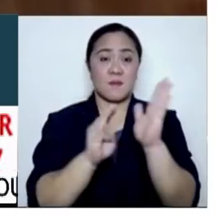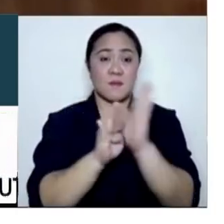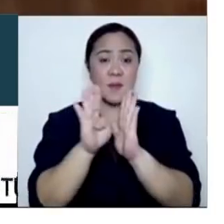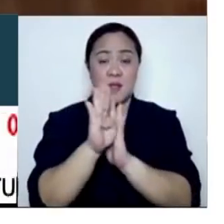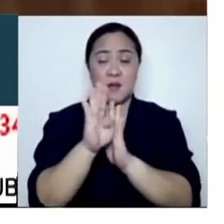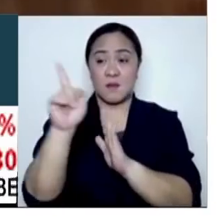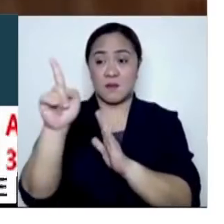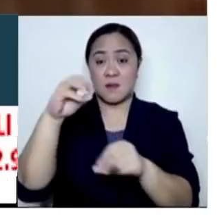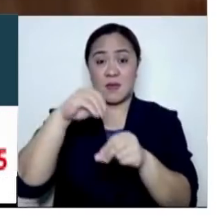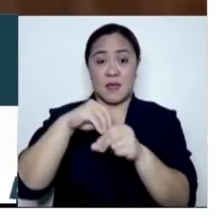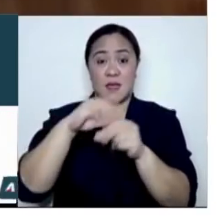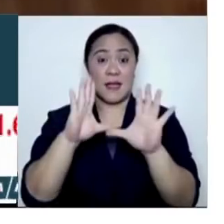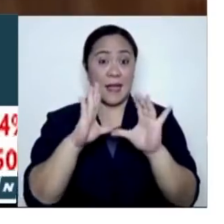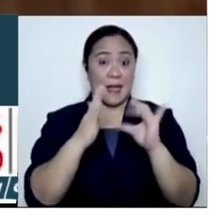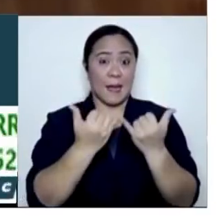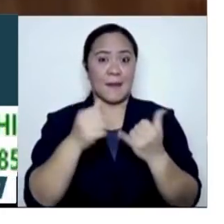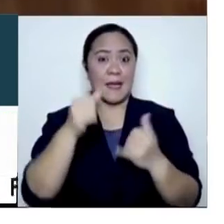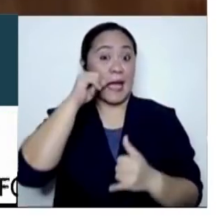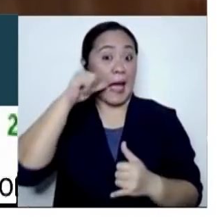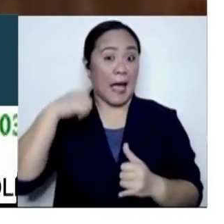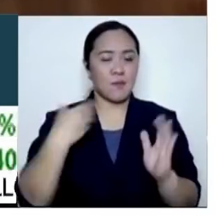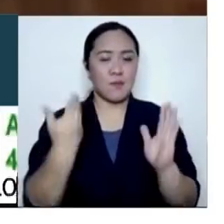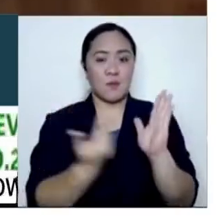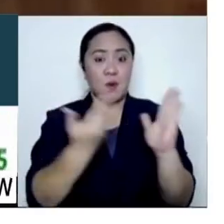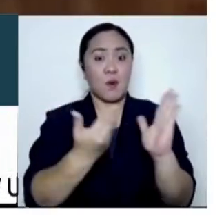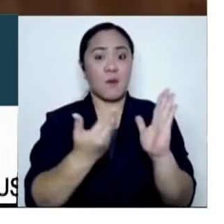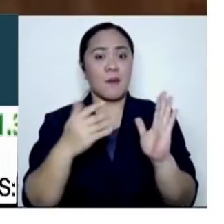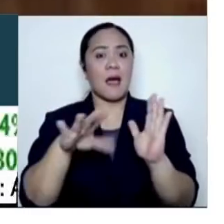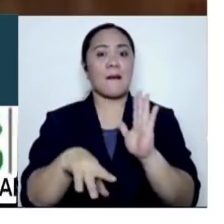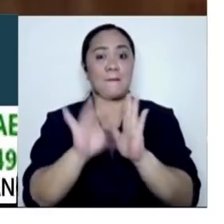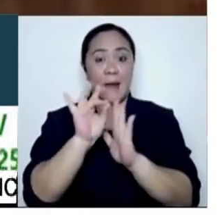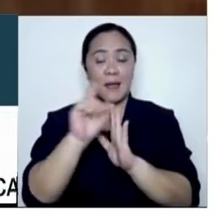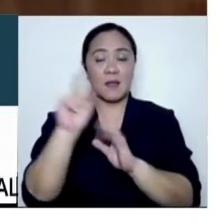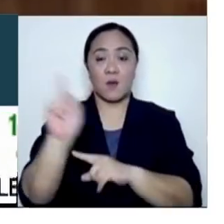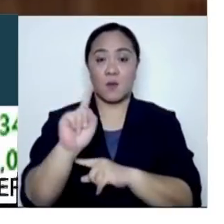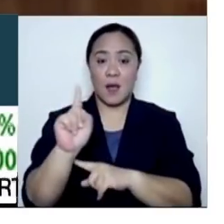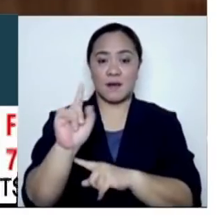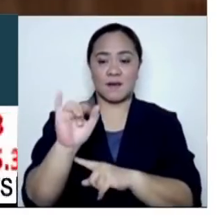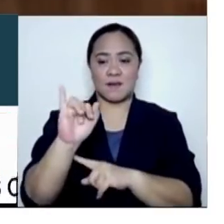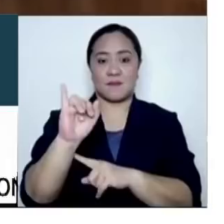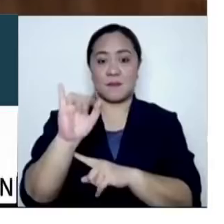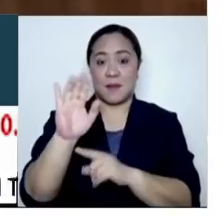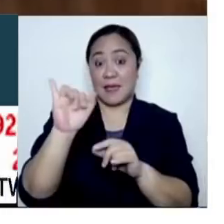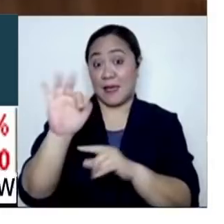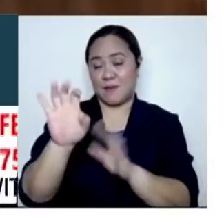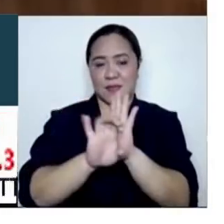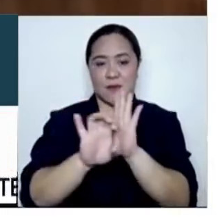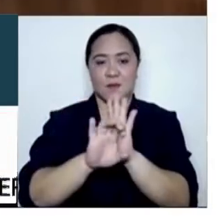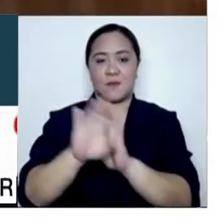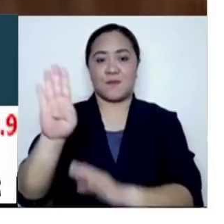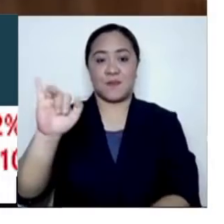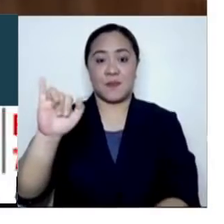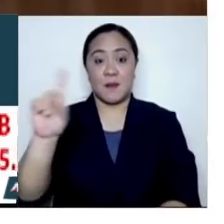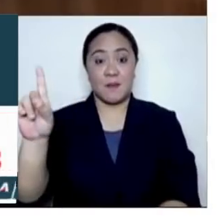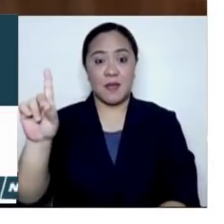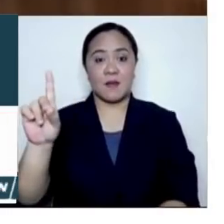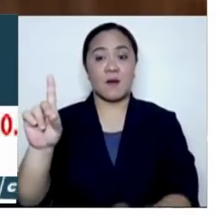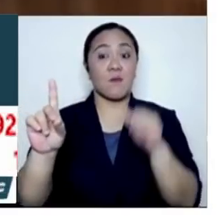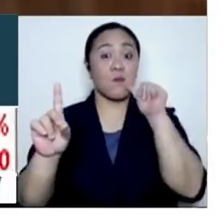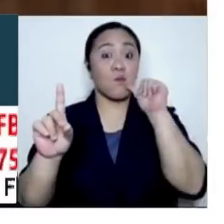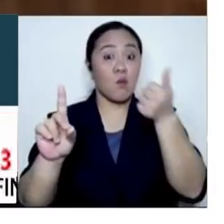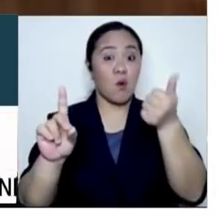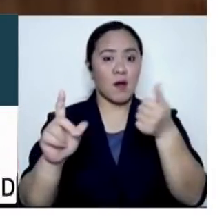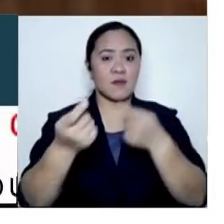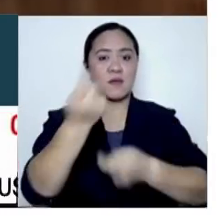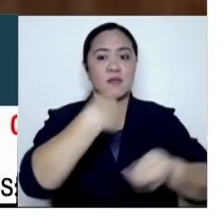at napatunayan ko pa kagabi na pagka kunyari nagbibidding na negotiated, the next day, papalitan yung bid para